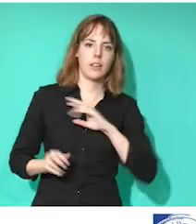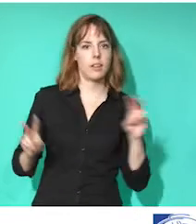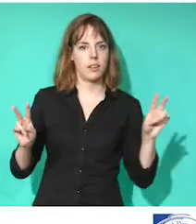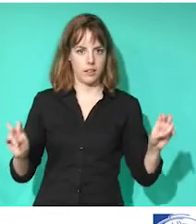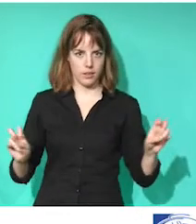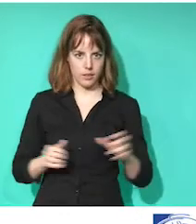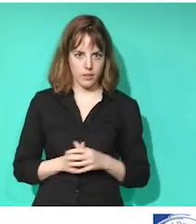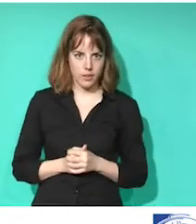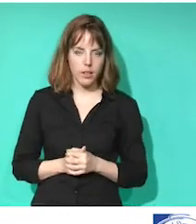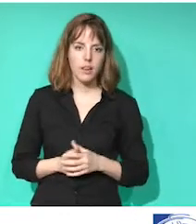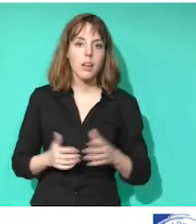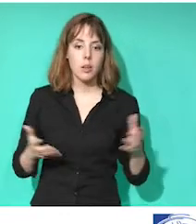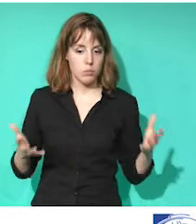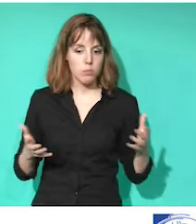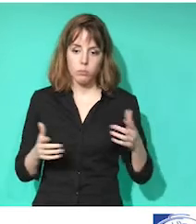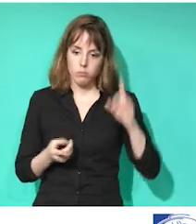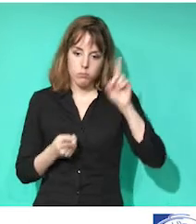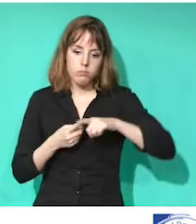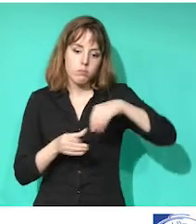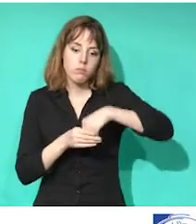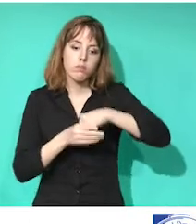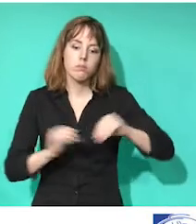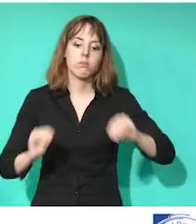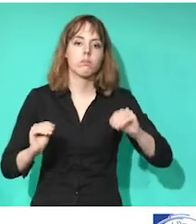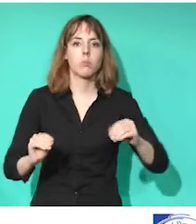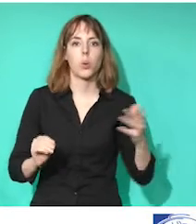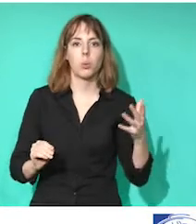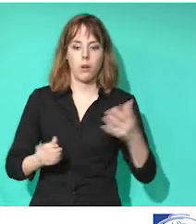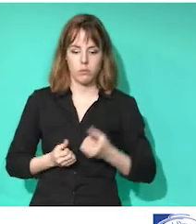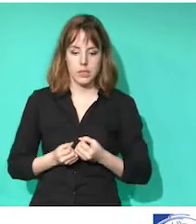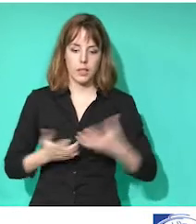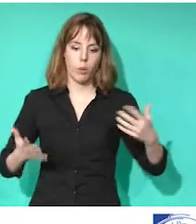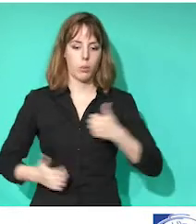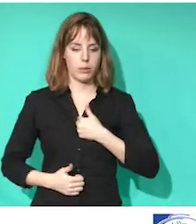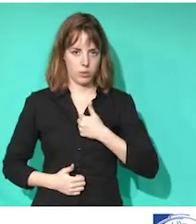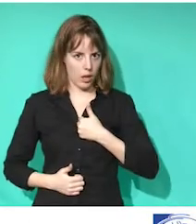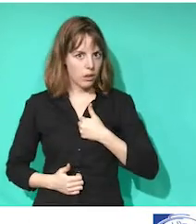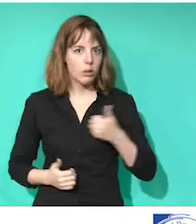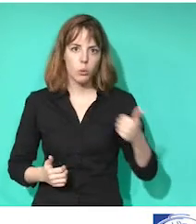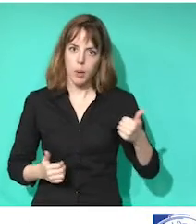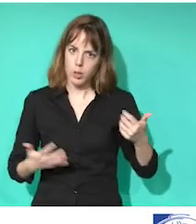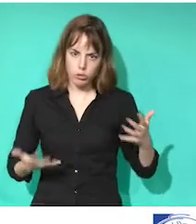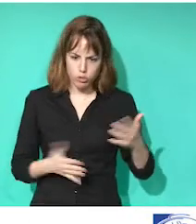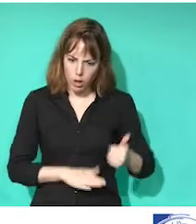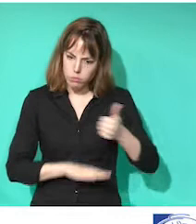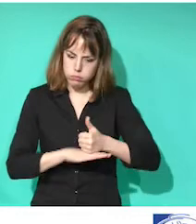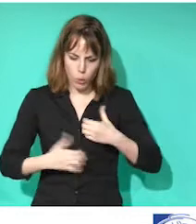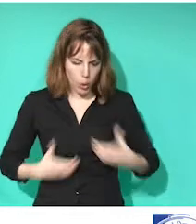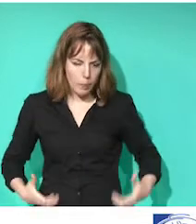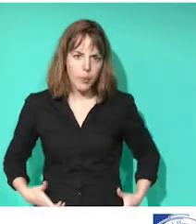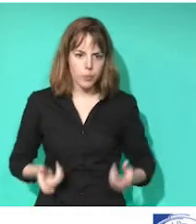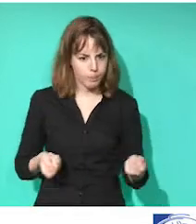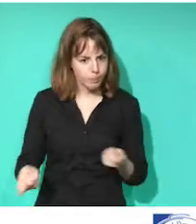est essentiellement basée sur du développement personnel pour des femmes qui sont déjà en responsabilité dans des comités, dans des ligues, dans des clubs et qui aspirent